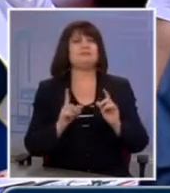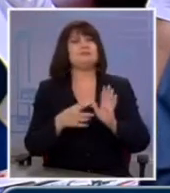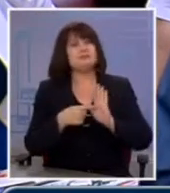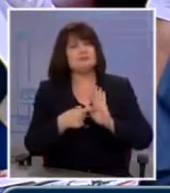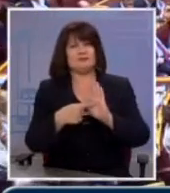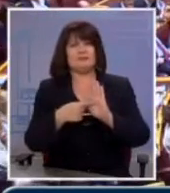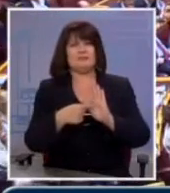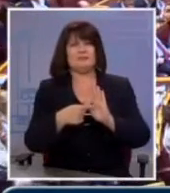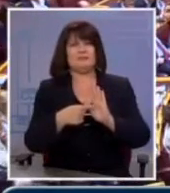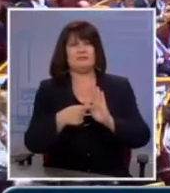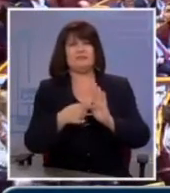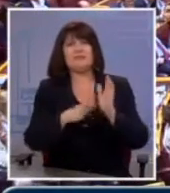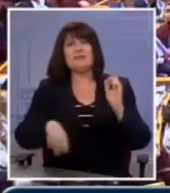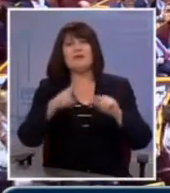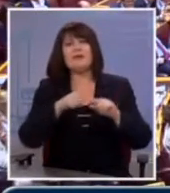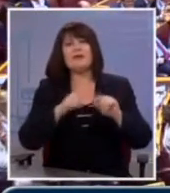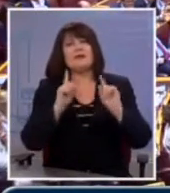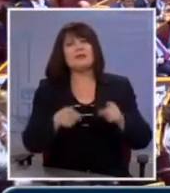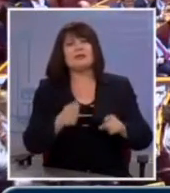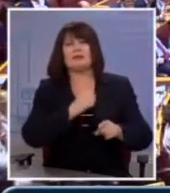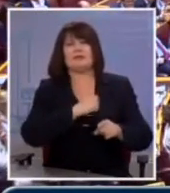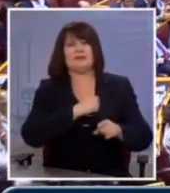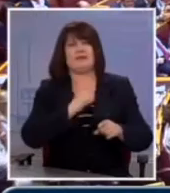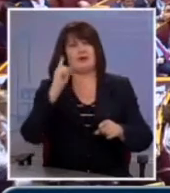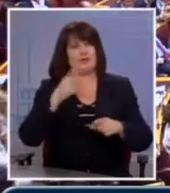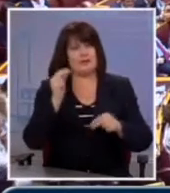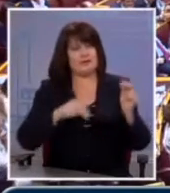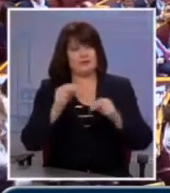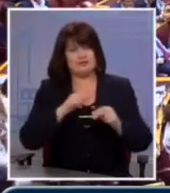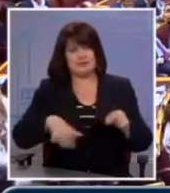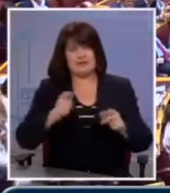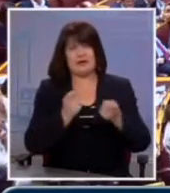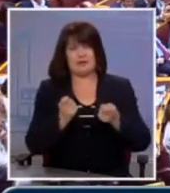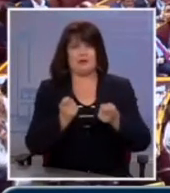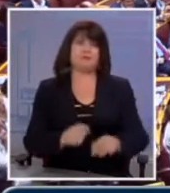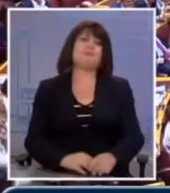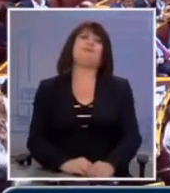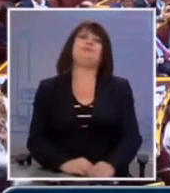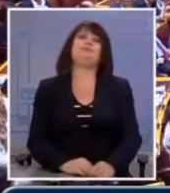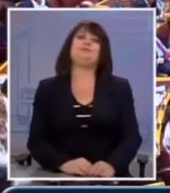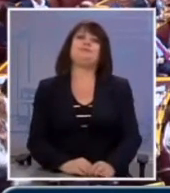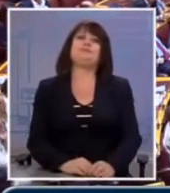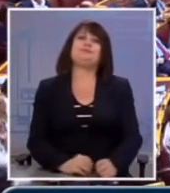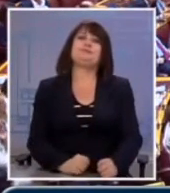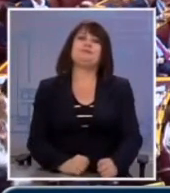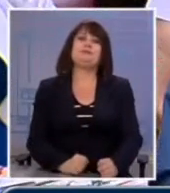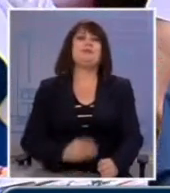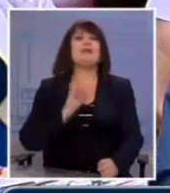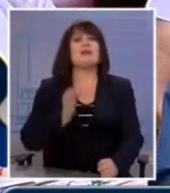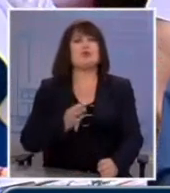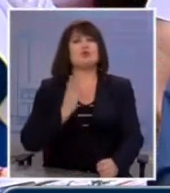της πρωτογενούς λαϊκής γνώμης, στη διενέργεια του δημοψηφίσματος. Θα μπορούσαμε και άλλα